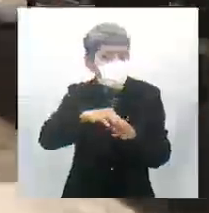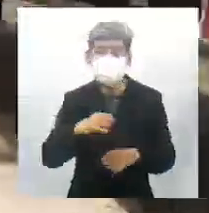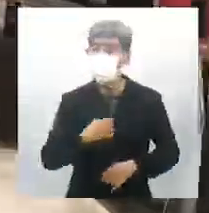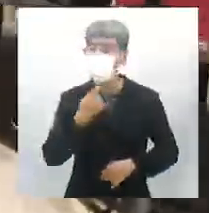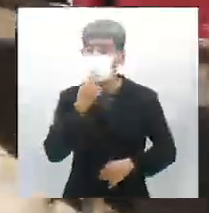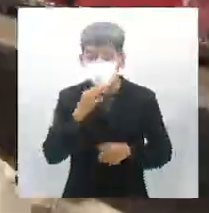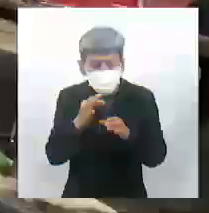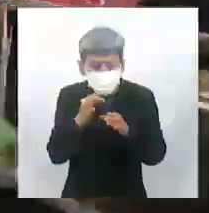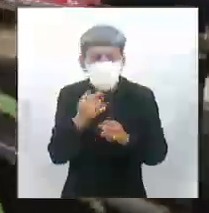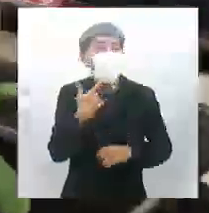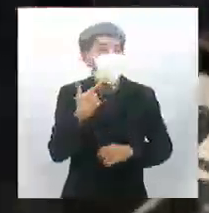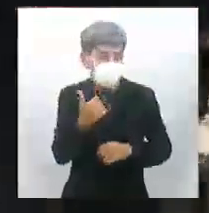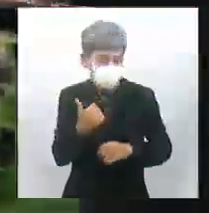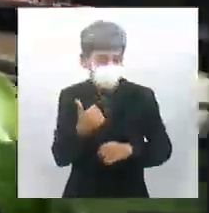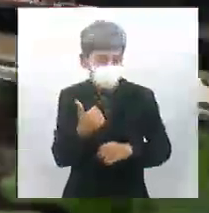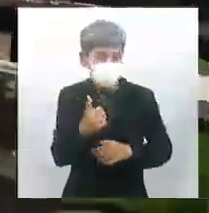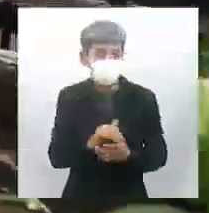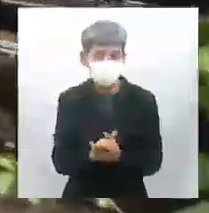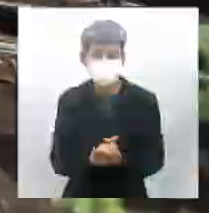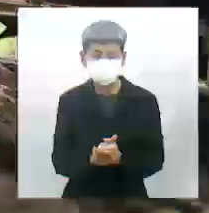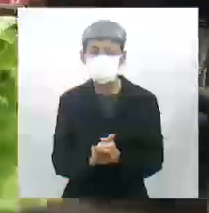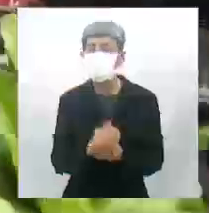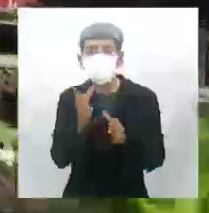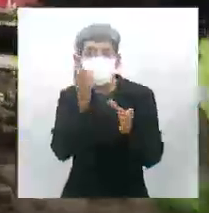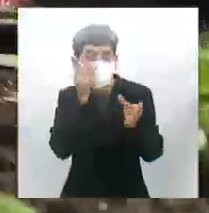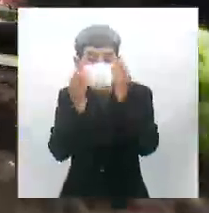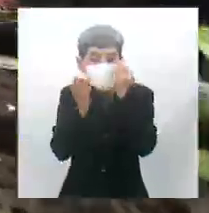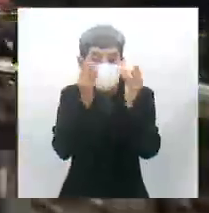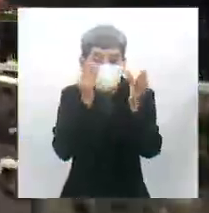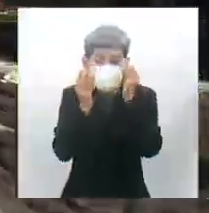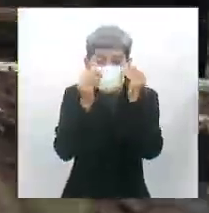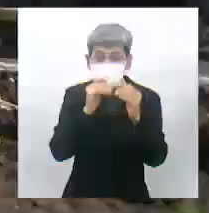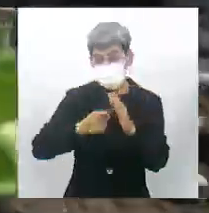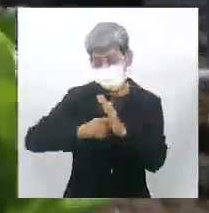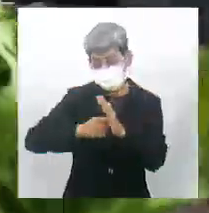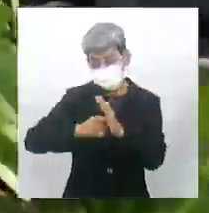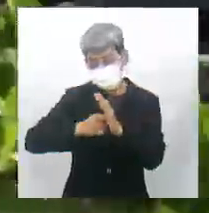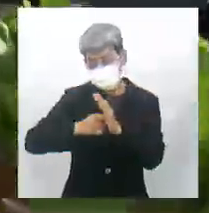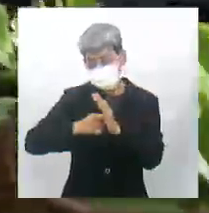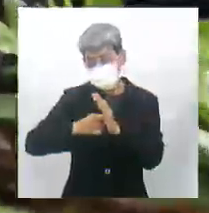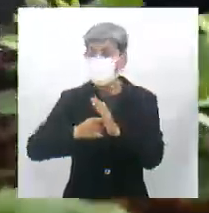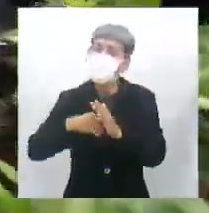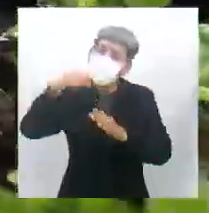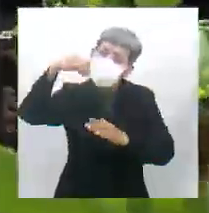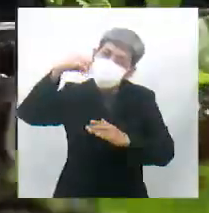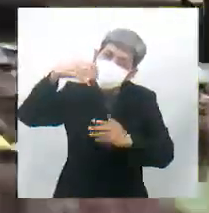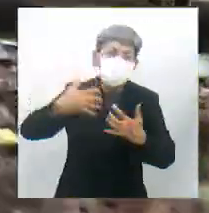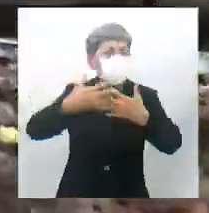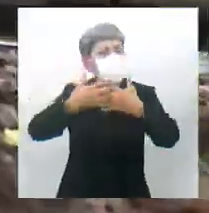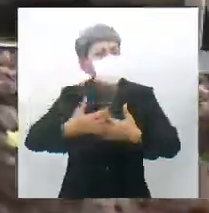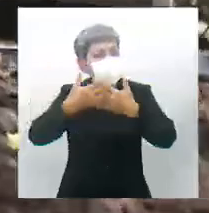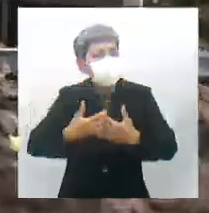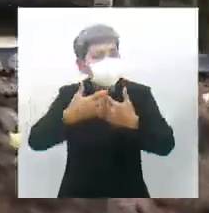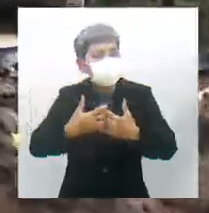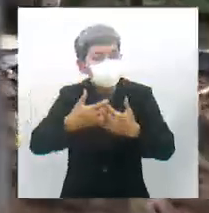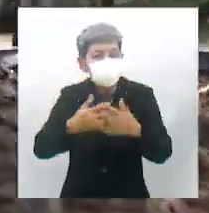ชาติต้องบอกเลยว่าอร่อยมากนะครับแล้วก็ในส่วนของการเรียนรู้ในเรื่องของการซ่อมแซมอุปกรณ์อิเล็กทรอนิกส์หรือว่า